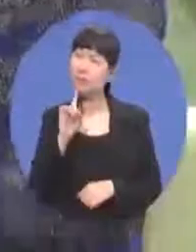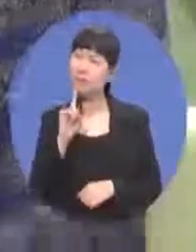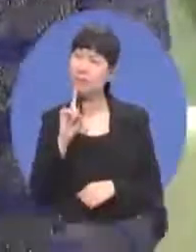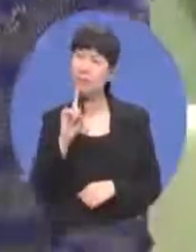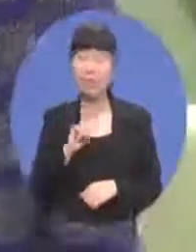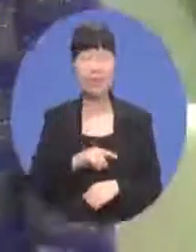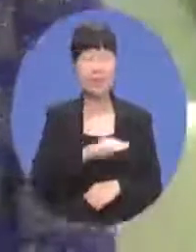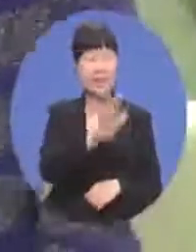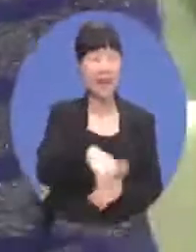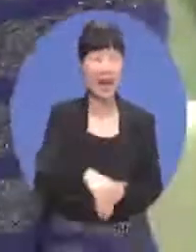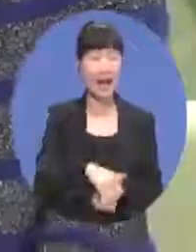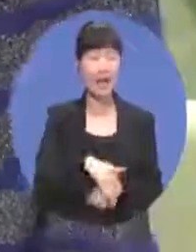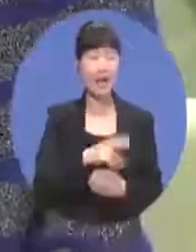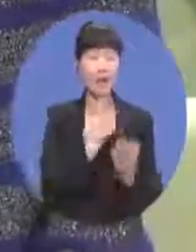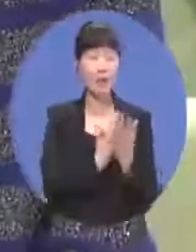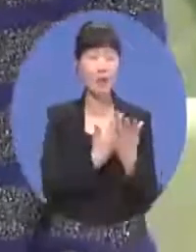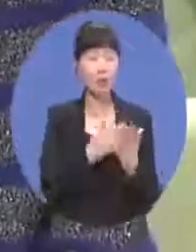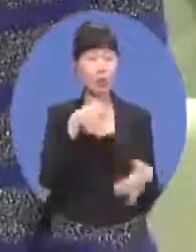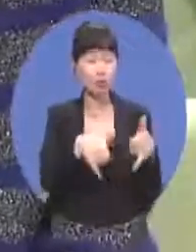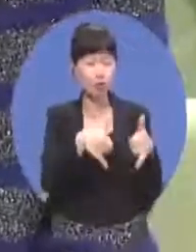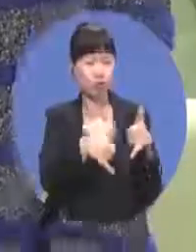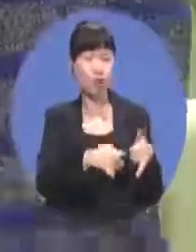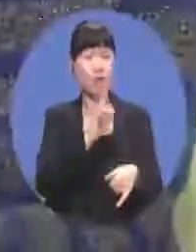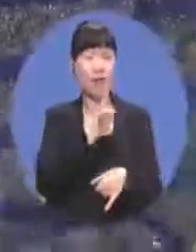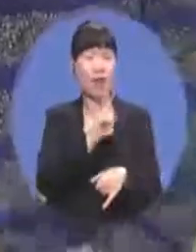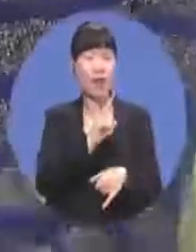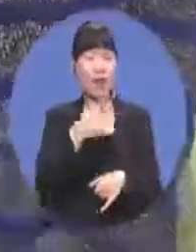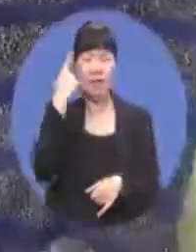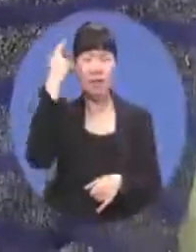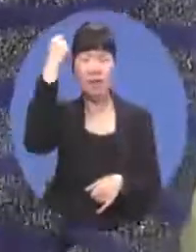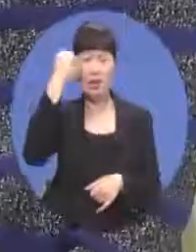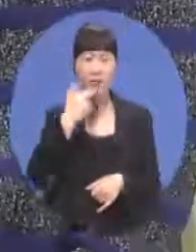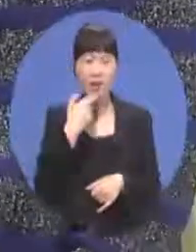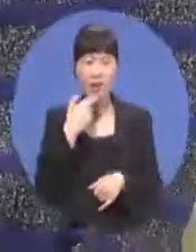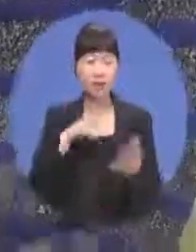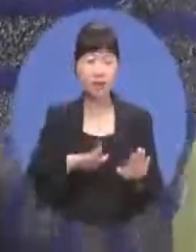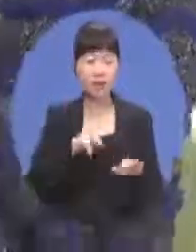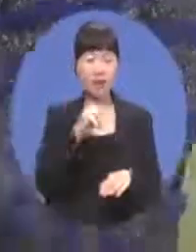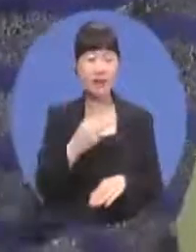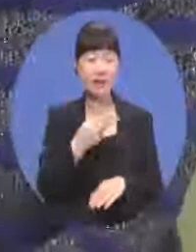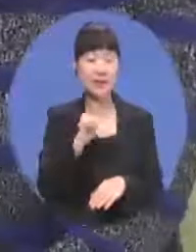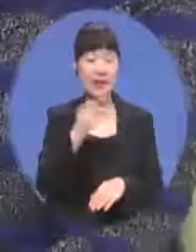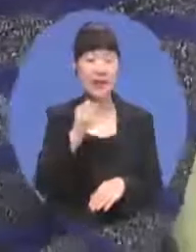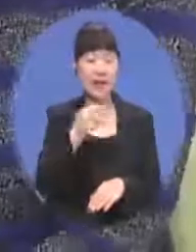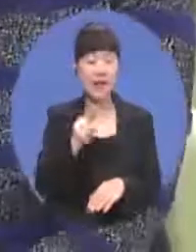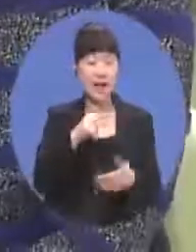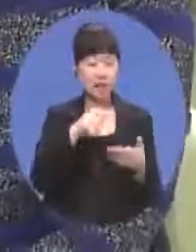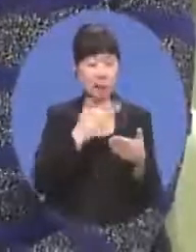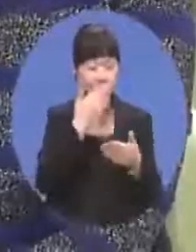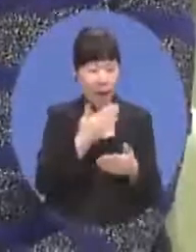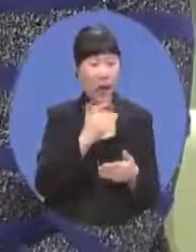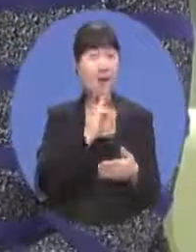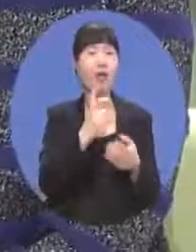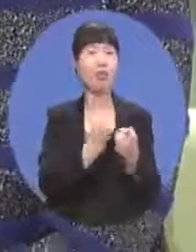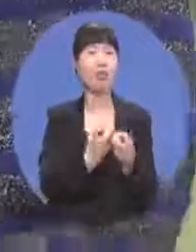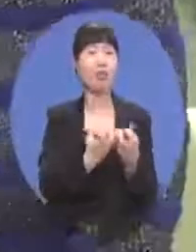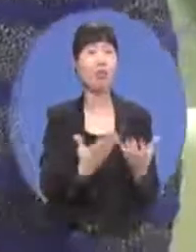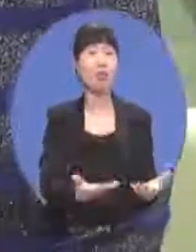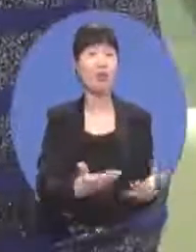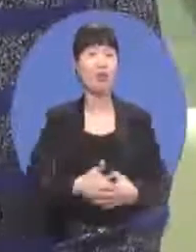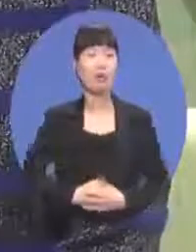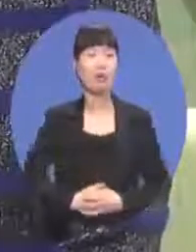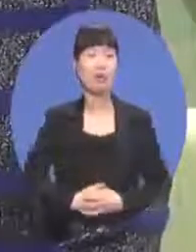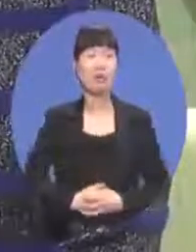생민아! 유리구두였잖아, 유리구두. 그것도 기억이 안 나면 도대체 신데렐라를 읽었다고 할 수가 없는 거예요.